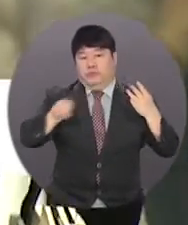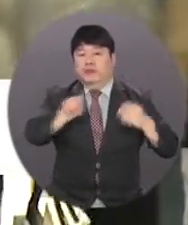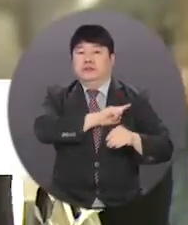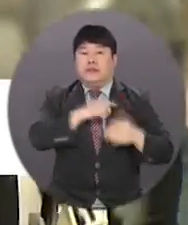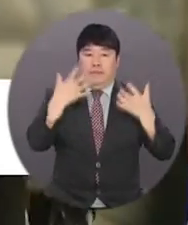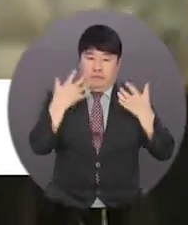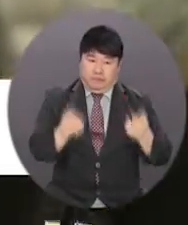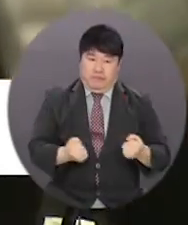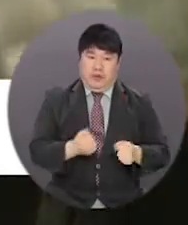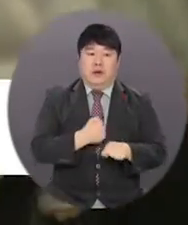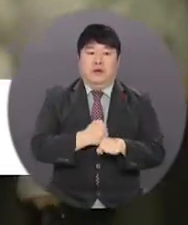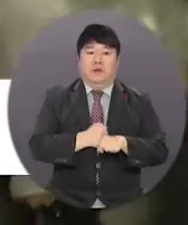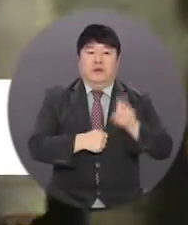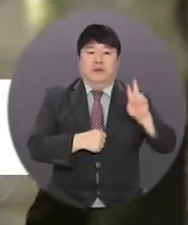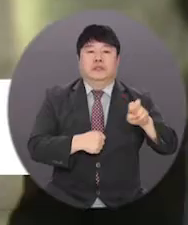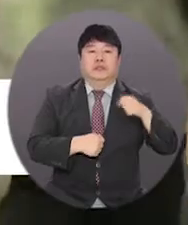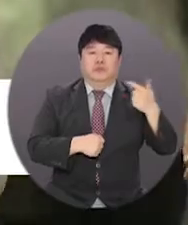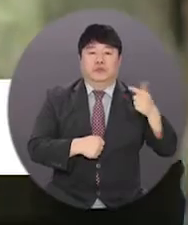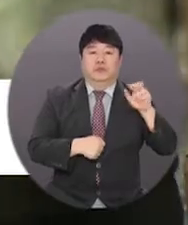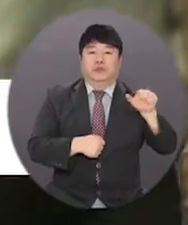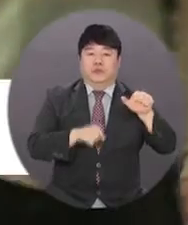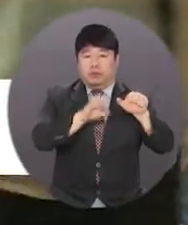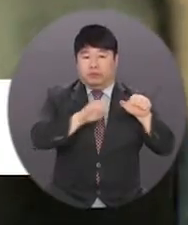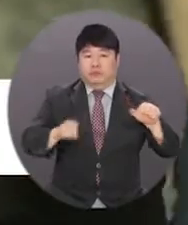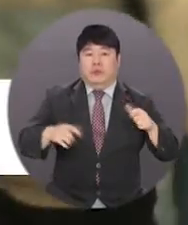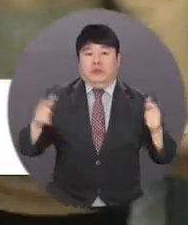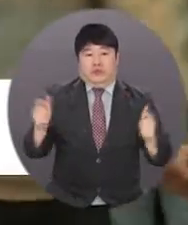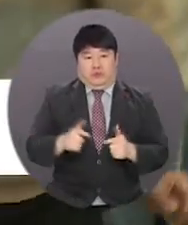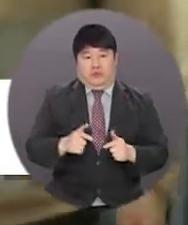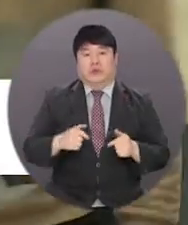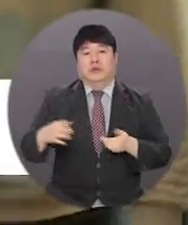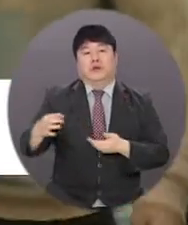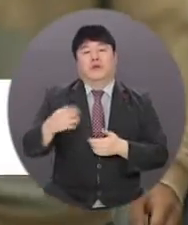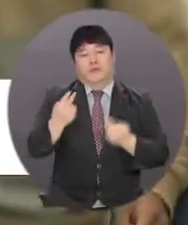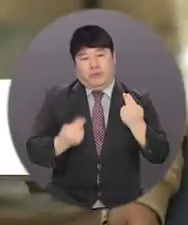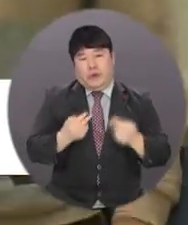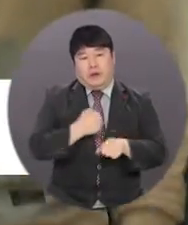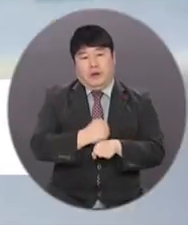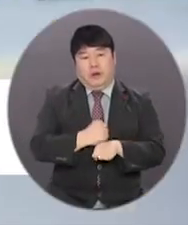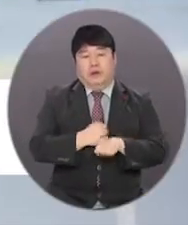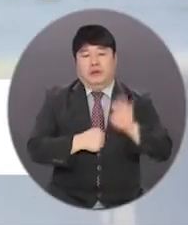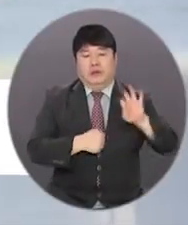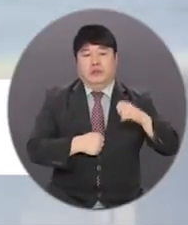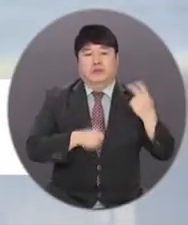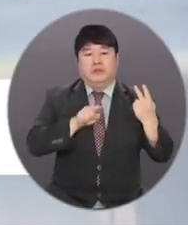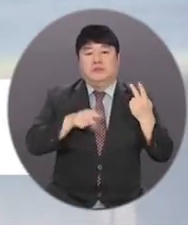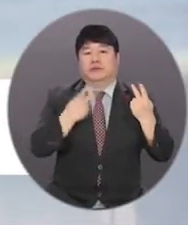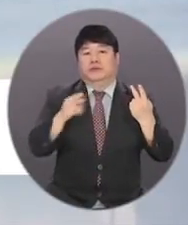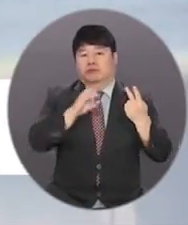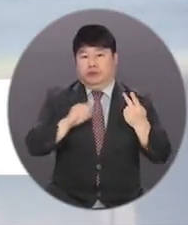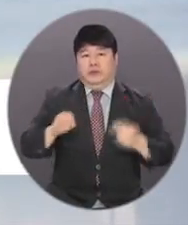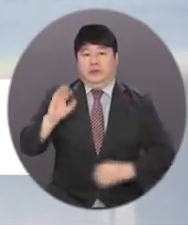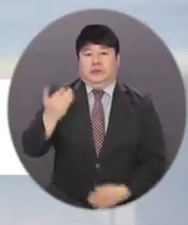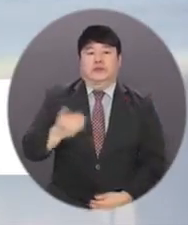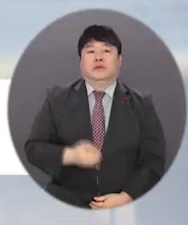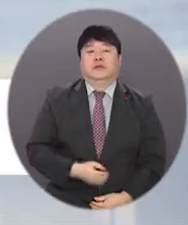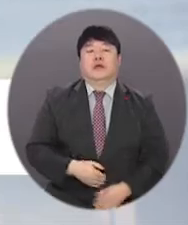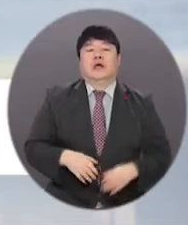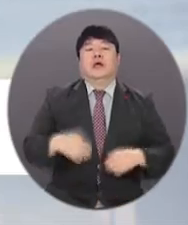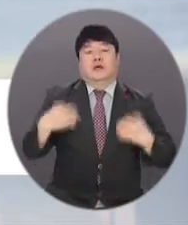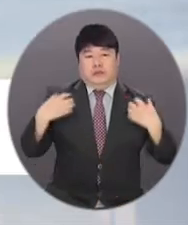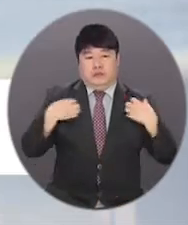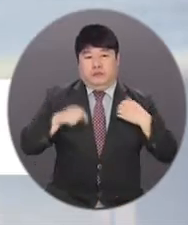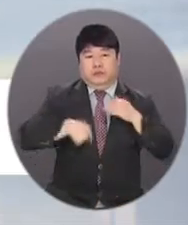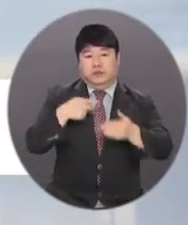가장 많았고 26에서 50%가 줄었다는 비율도 42.2%에 달했습니다.